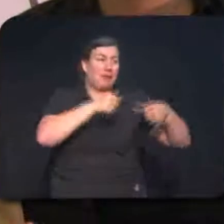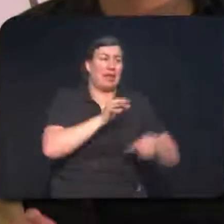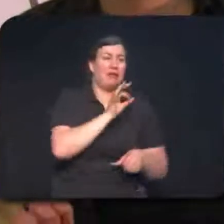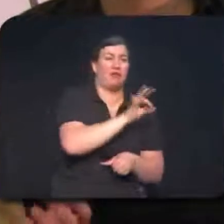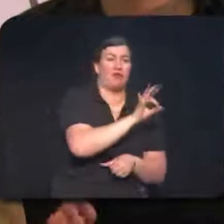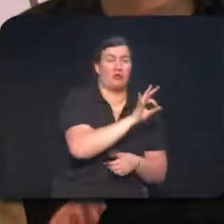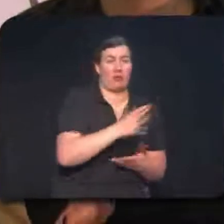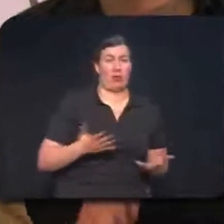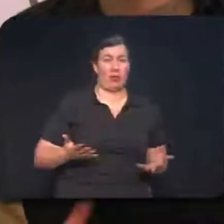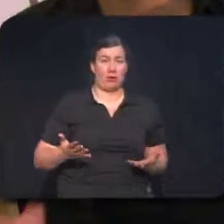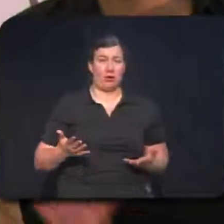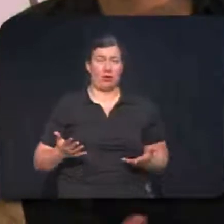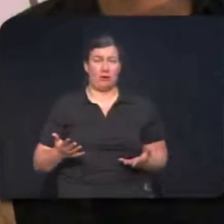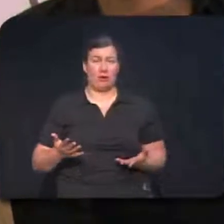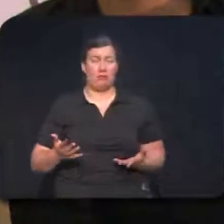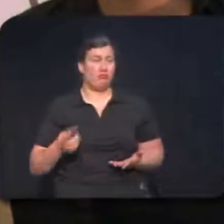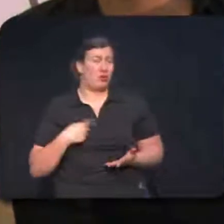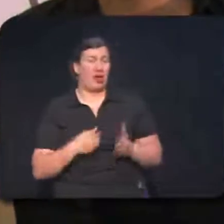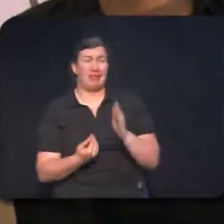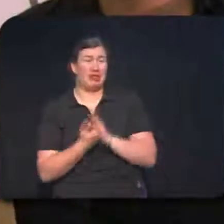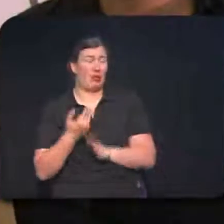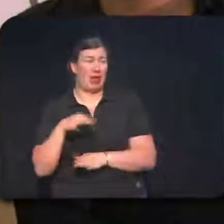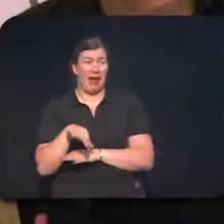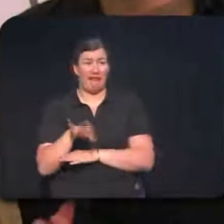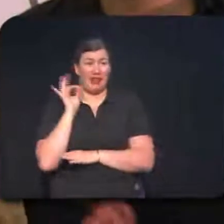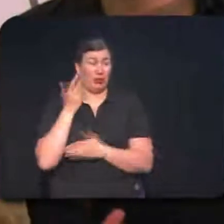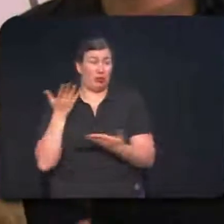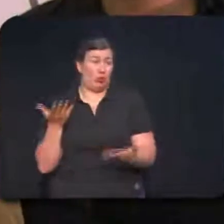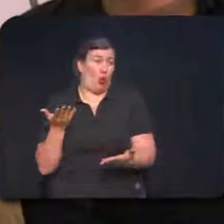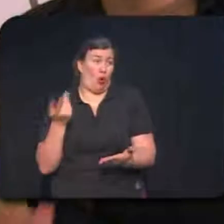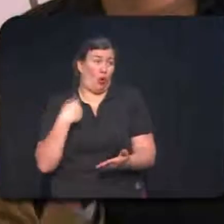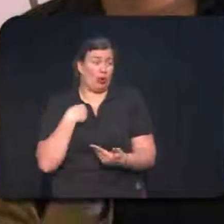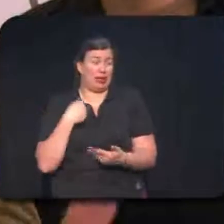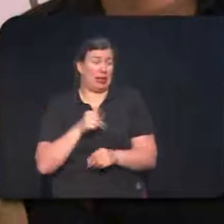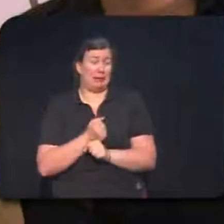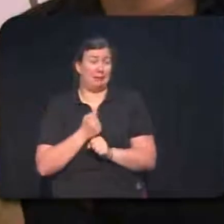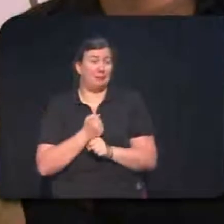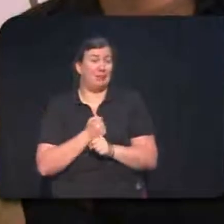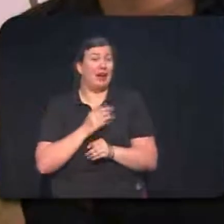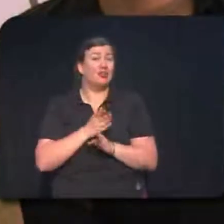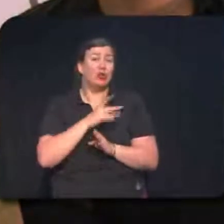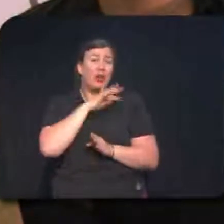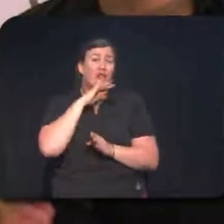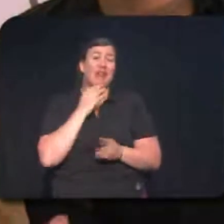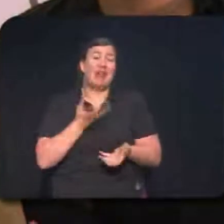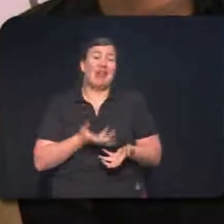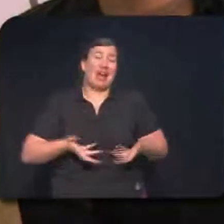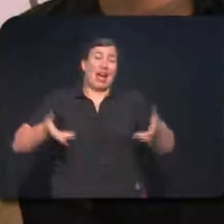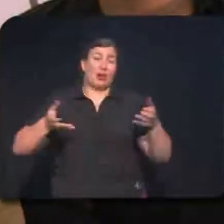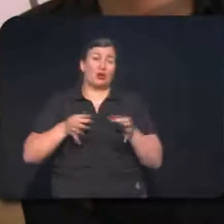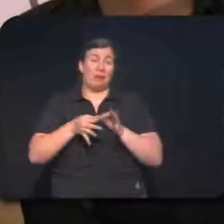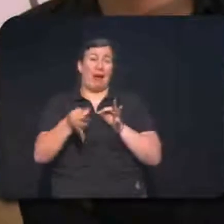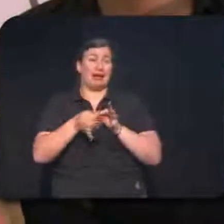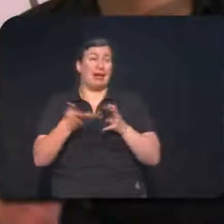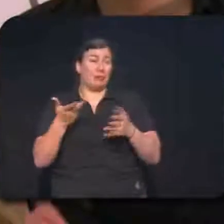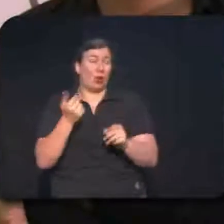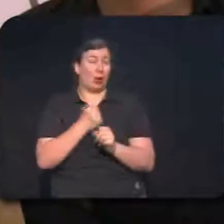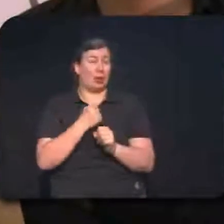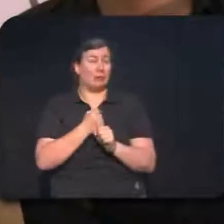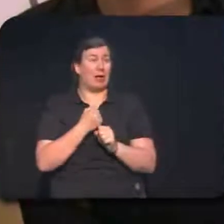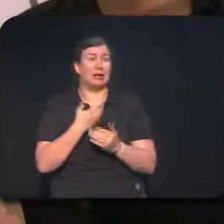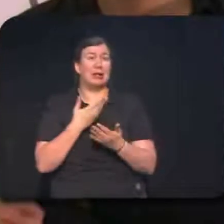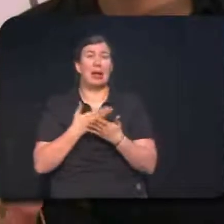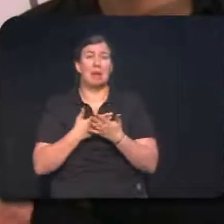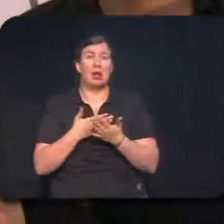das ist auch nicht so dass das jetzt eine ganz neue Erfindung sein sondern das wurde bei vielen Rettungsmaßnahmen genauso gemacht z.B